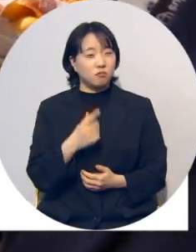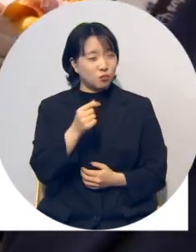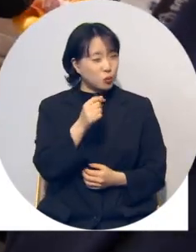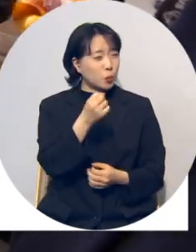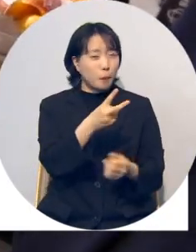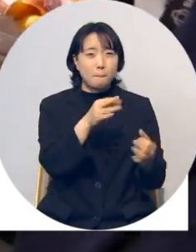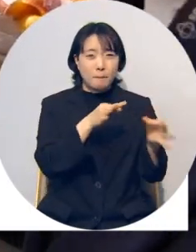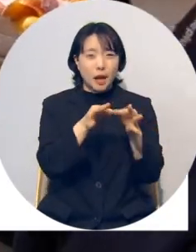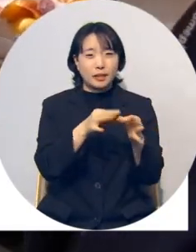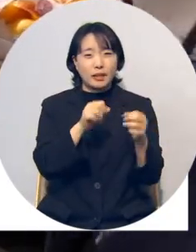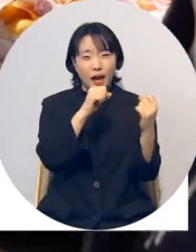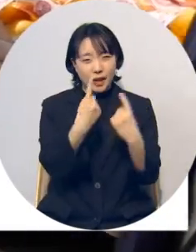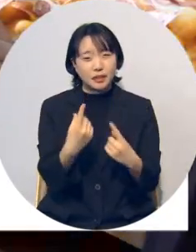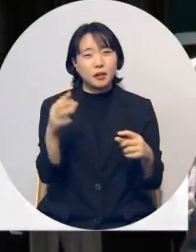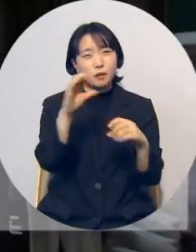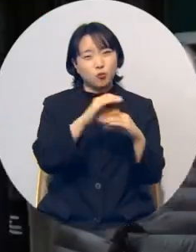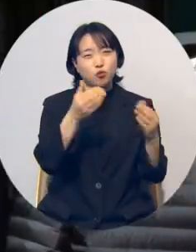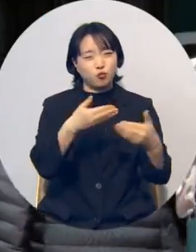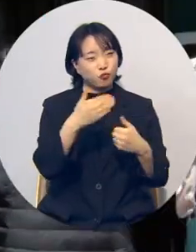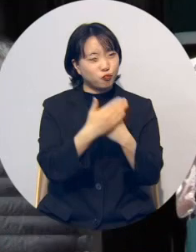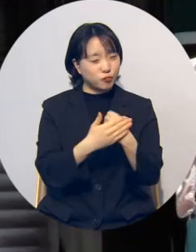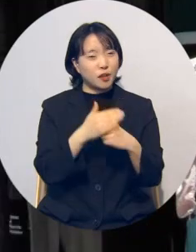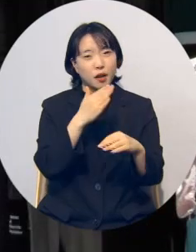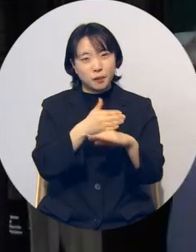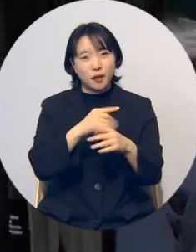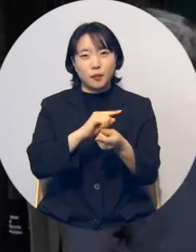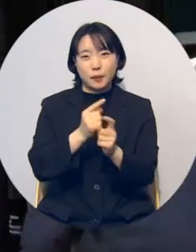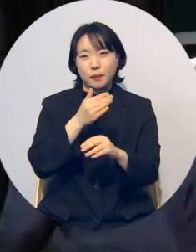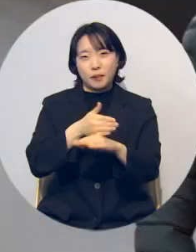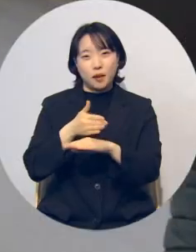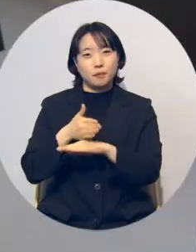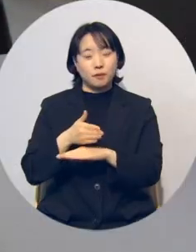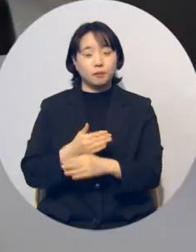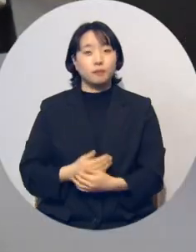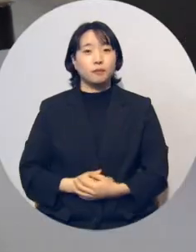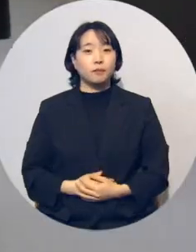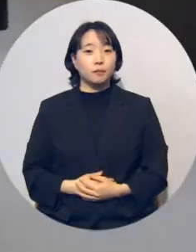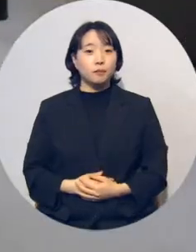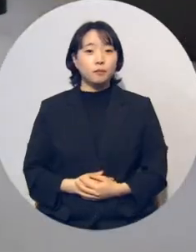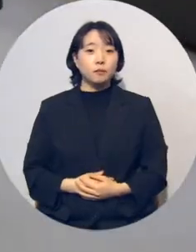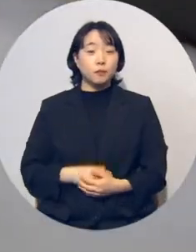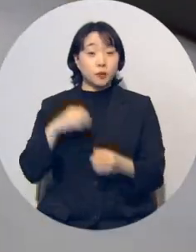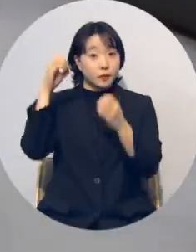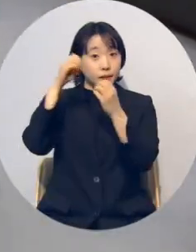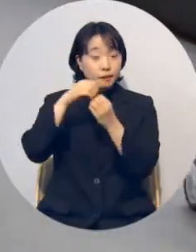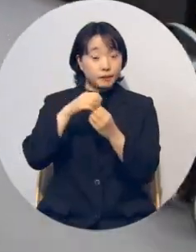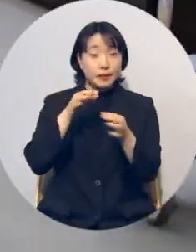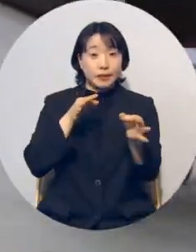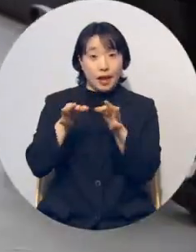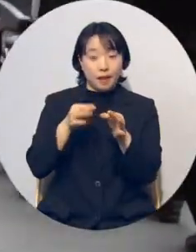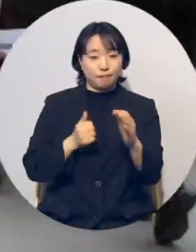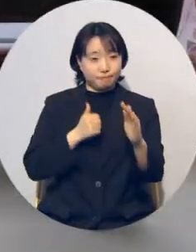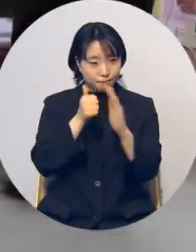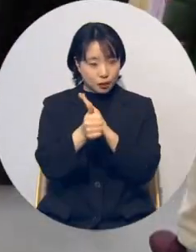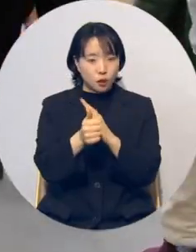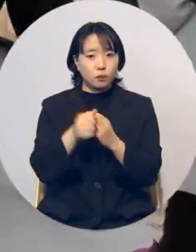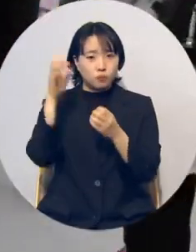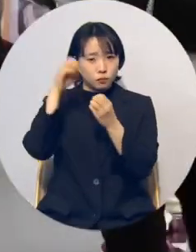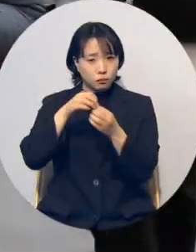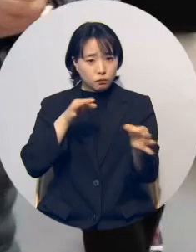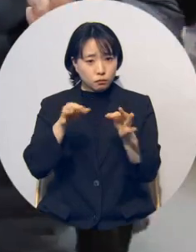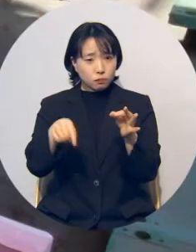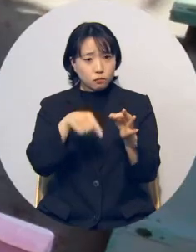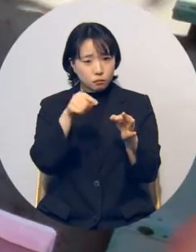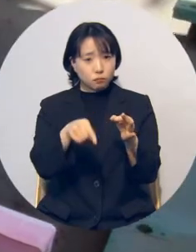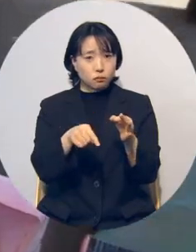유통업체에서 또 자체 할인도 주셨는데. 아니, 아니. 얹어주시니. 서울시 양천구 소재 신형 시장을 찾은 송 장관은 전통시장